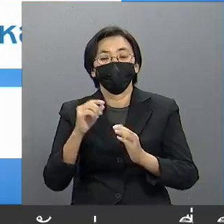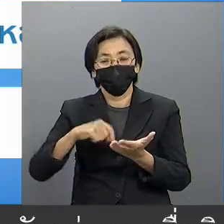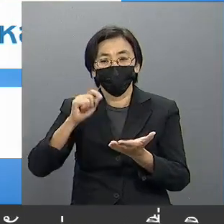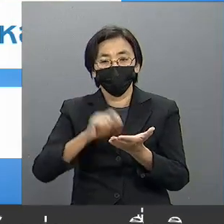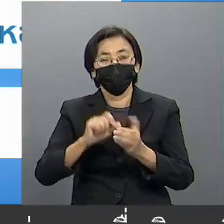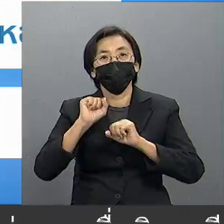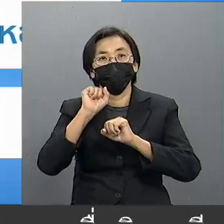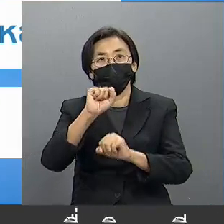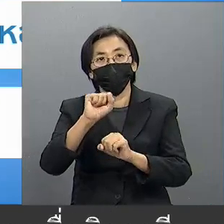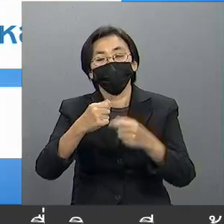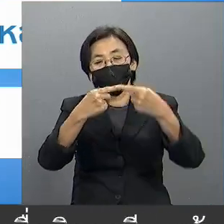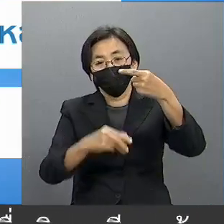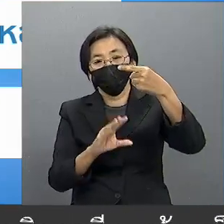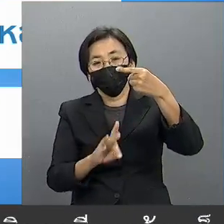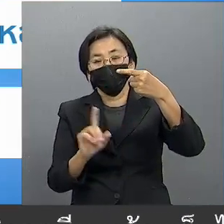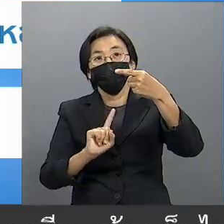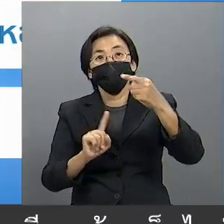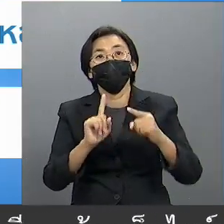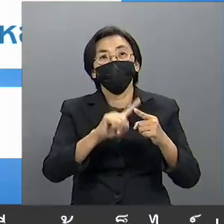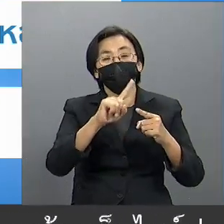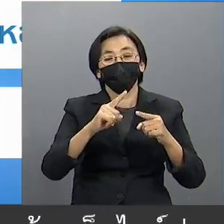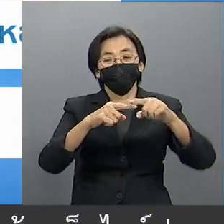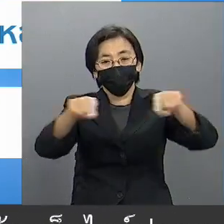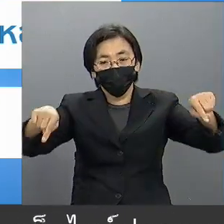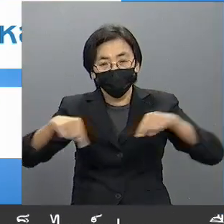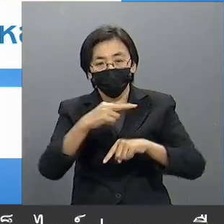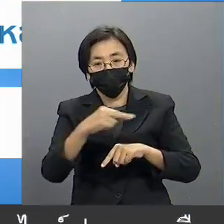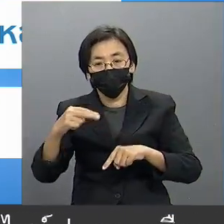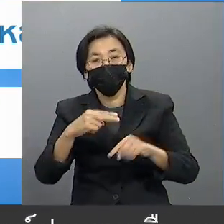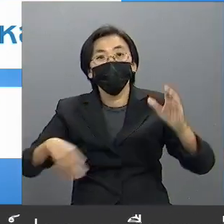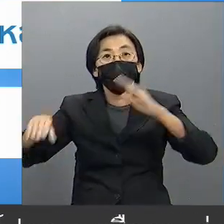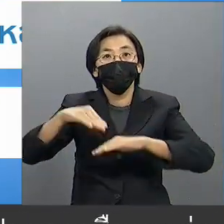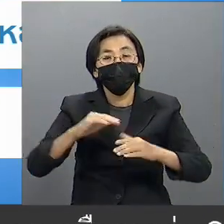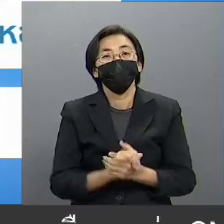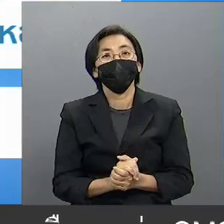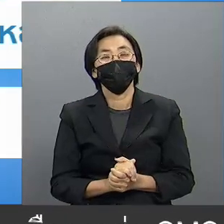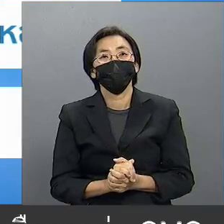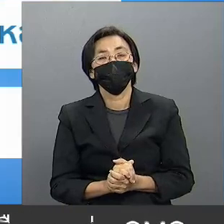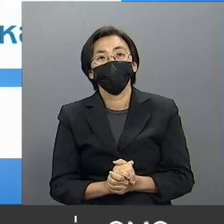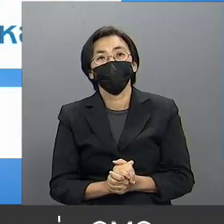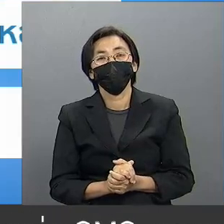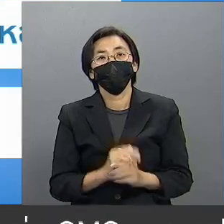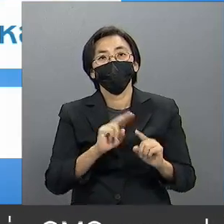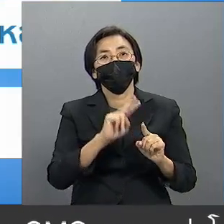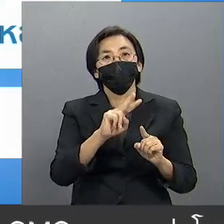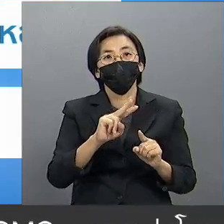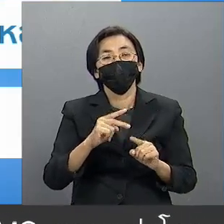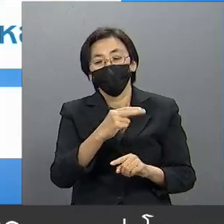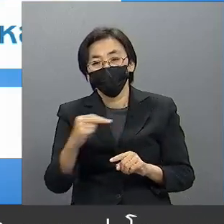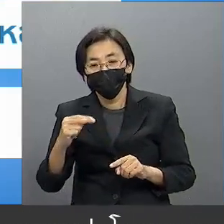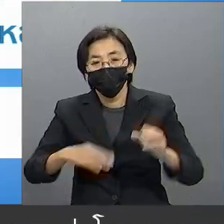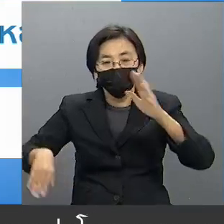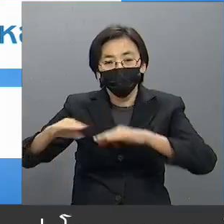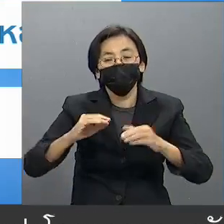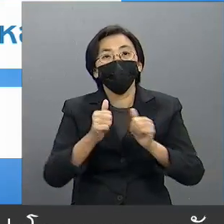นะคะก็ประกอบไปด้วย 1สระว่ายน้ำสาธารณะหรือกิจกรรมอื่นๆในทำนองเดียวกัน 2สนามเพื่อการเล่นกีฬาหรือ